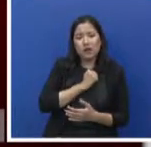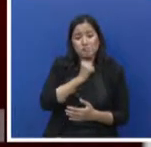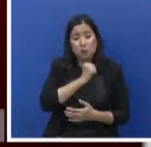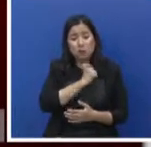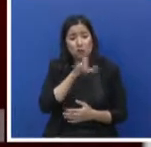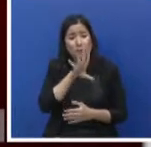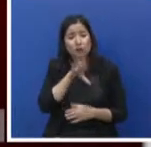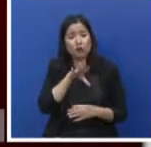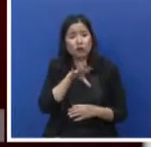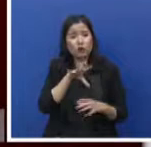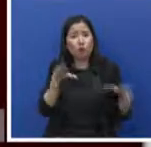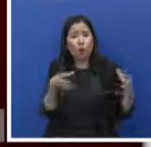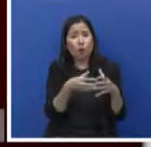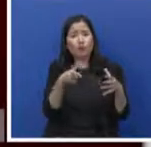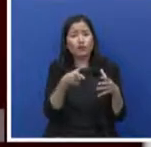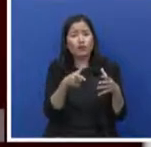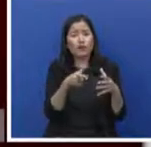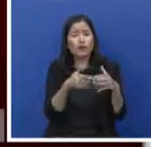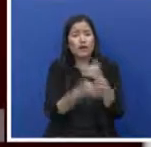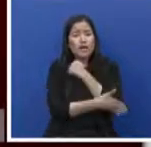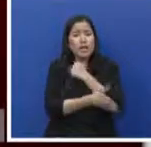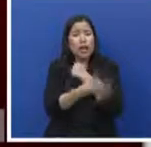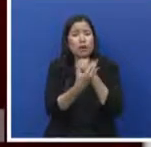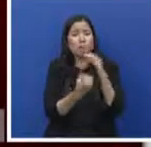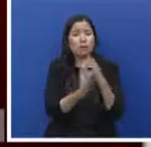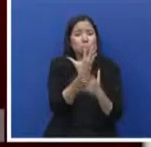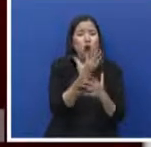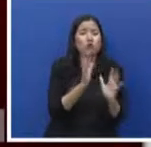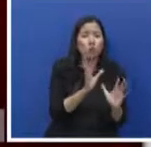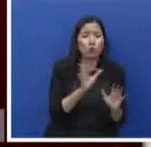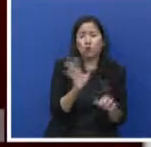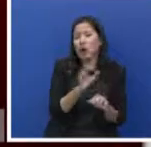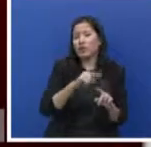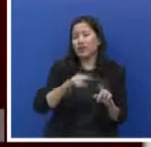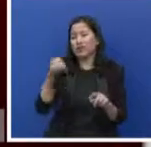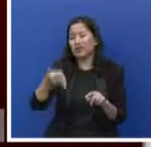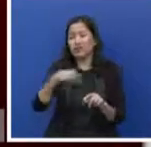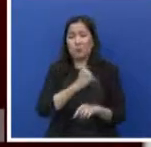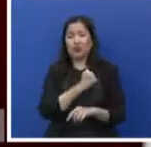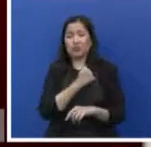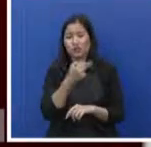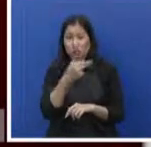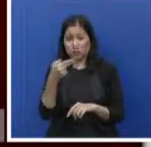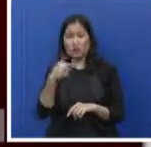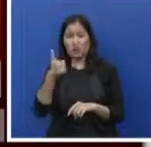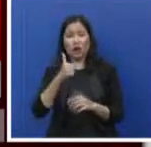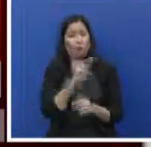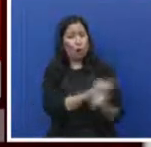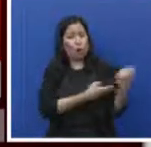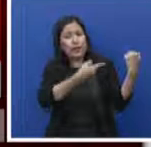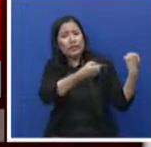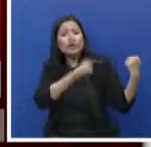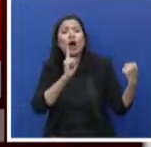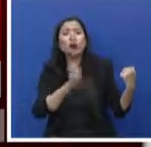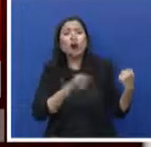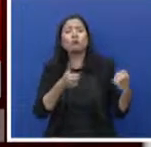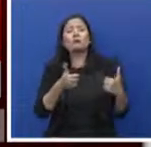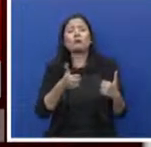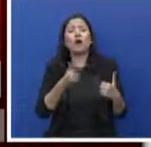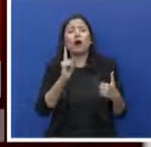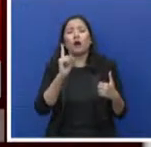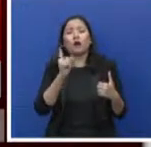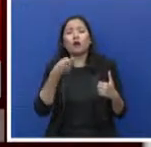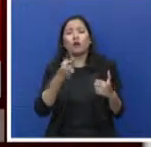masuk golongan negara berkembang, tapi memang bangsa yang memang harus dilihat sebagai bangsa yang berpotensi untuk menjadi salah satu